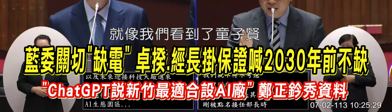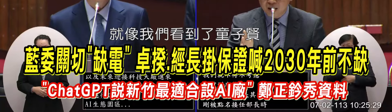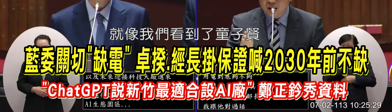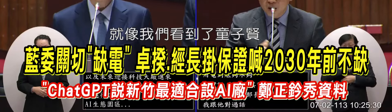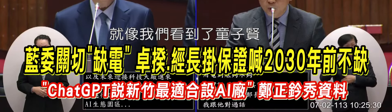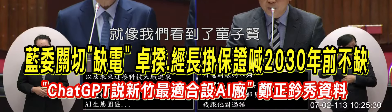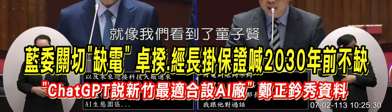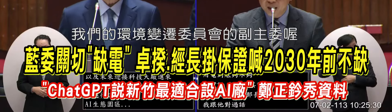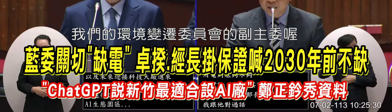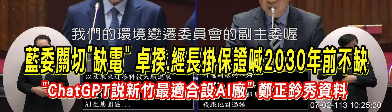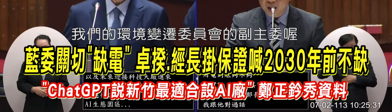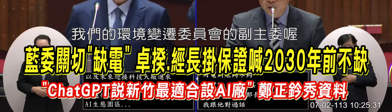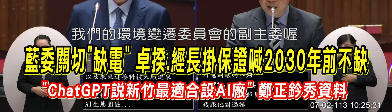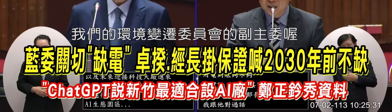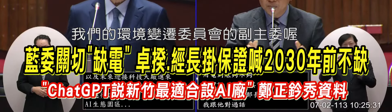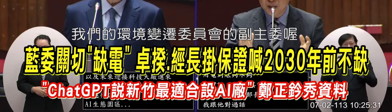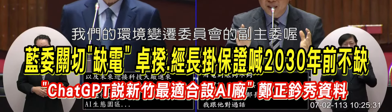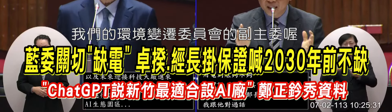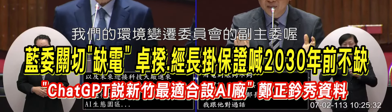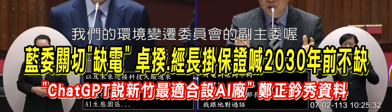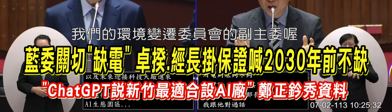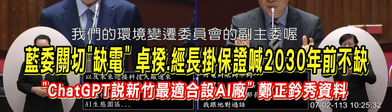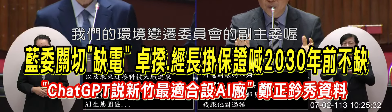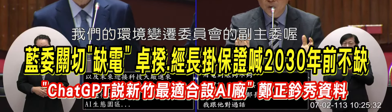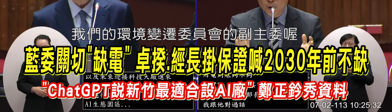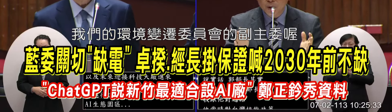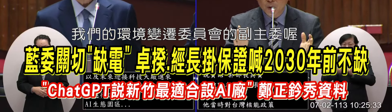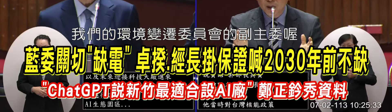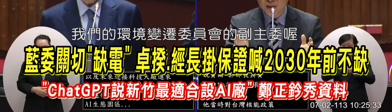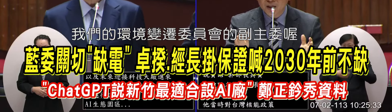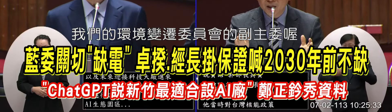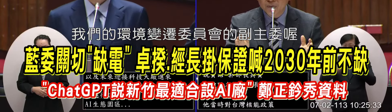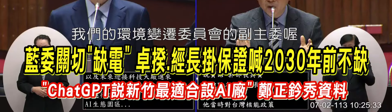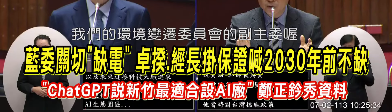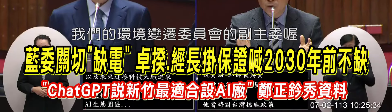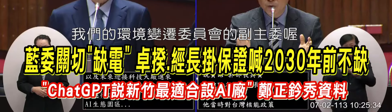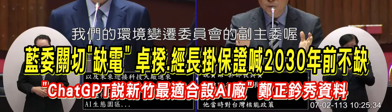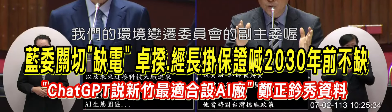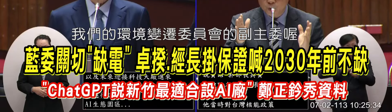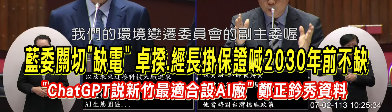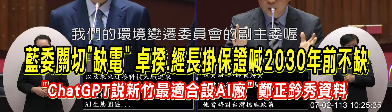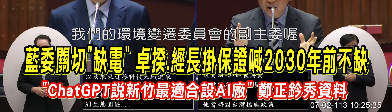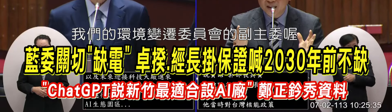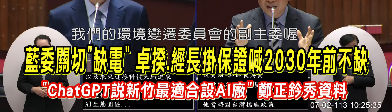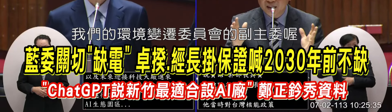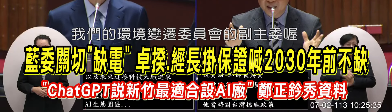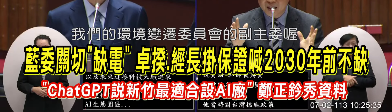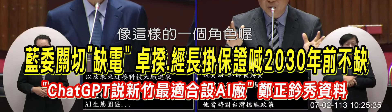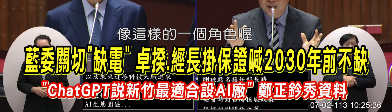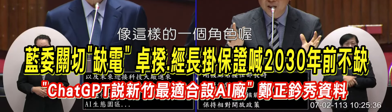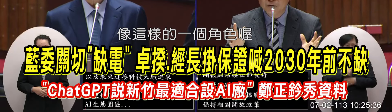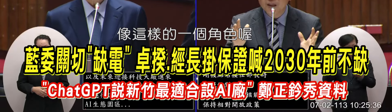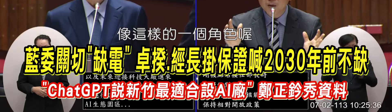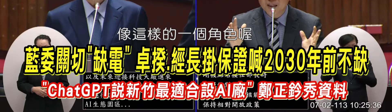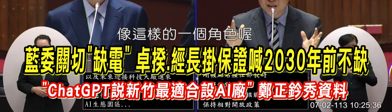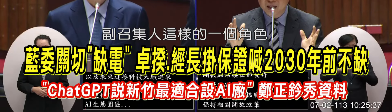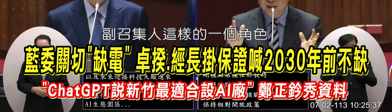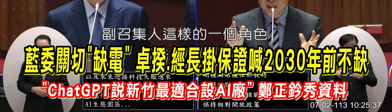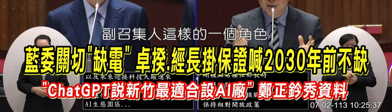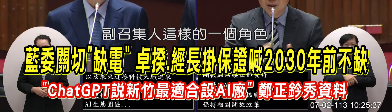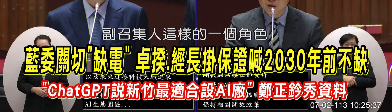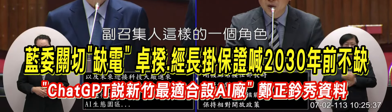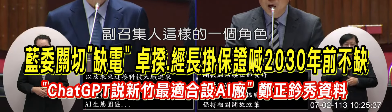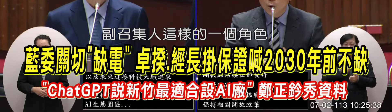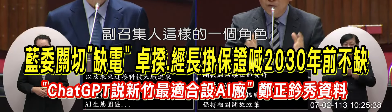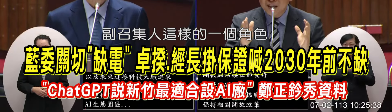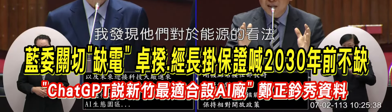童子贤哈，我们的环境变迁哈委员会的副主委哈，这样的一个角色，副召集人这